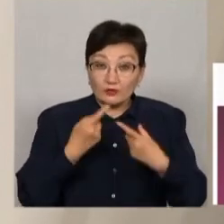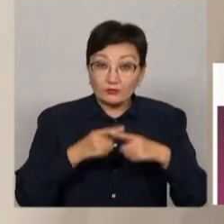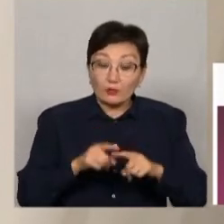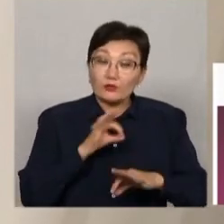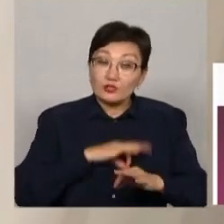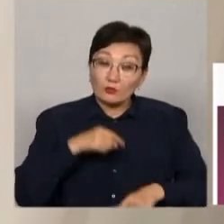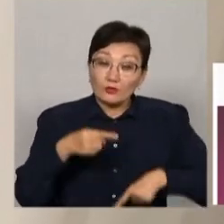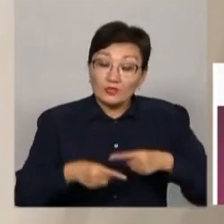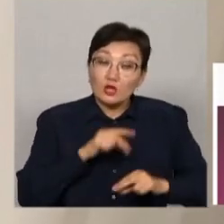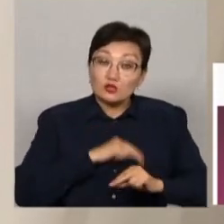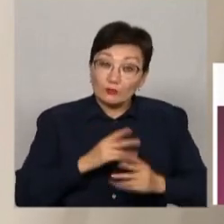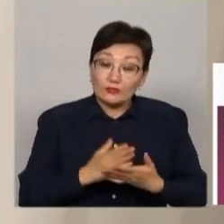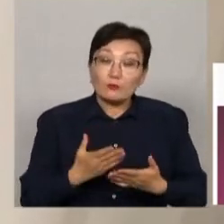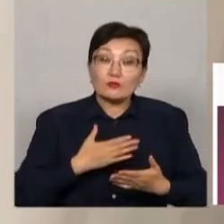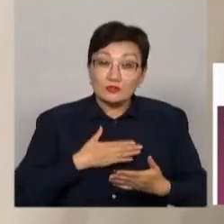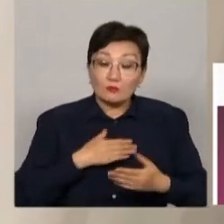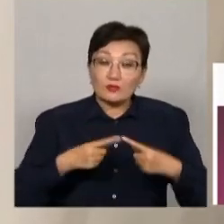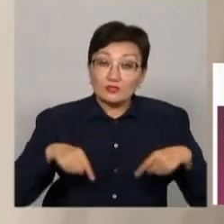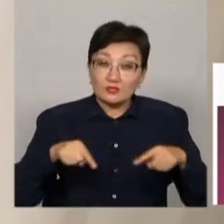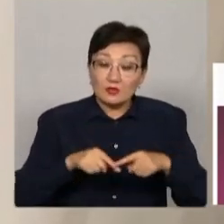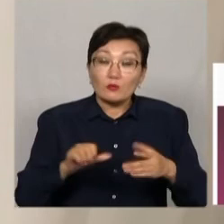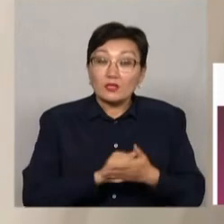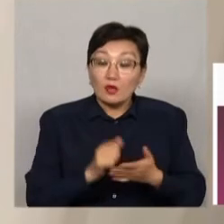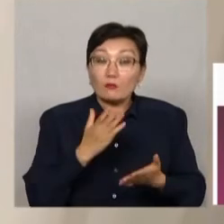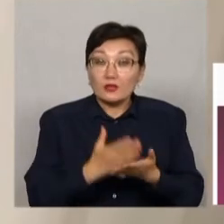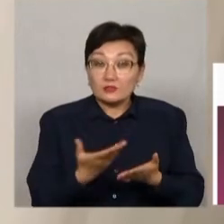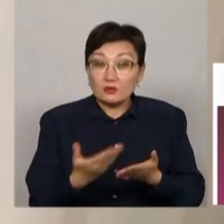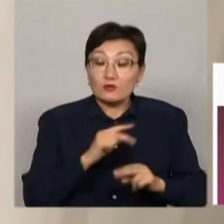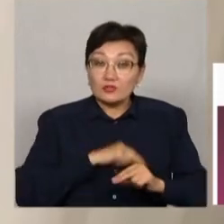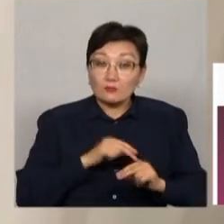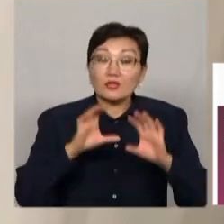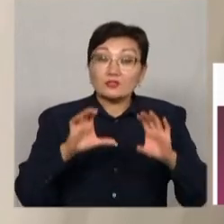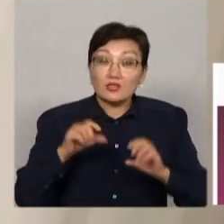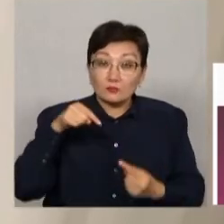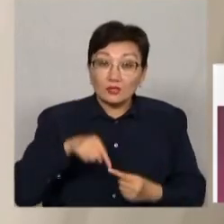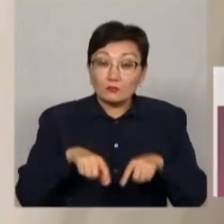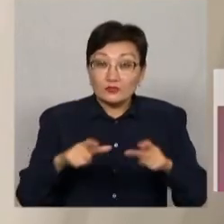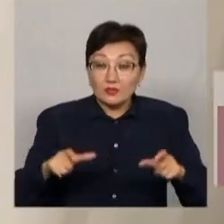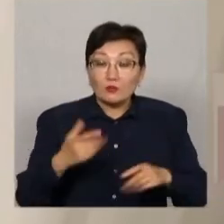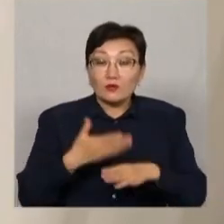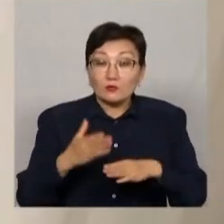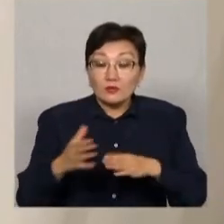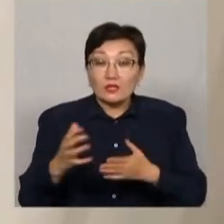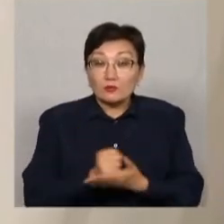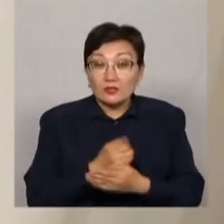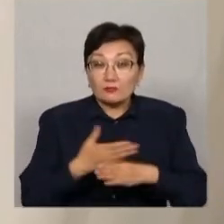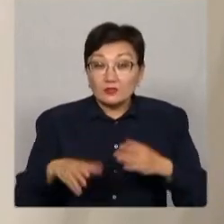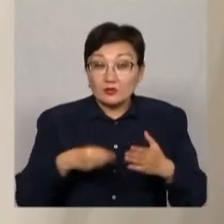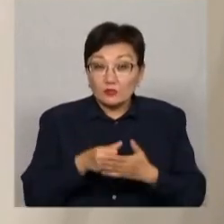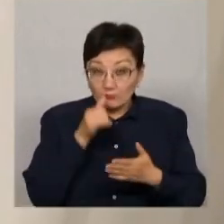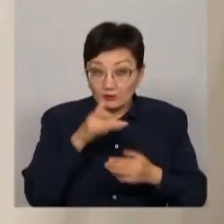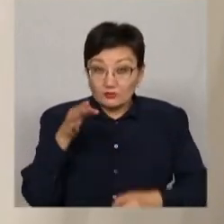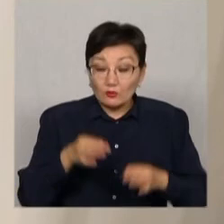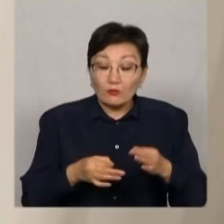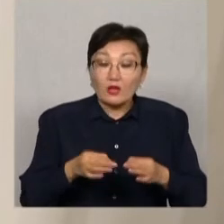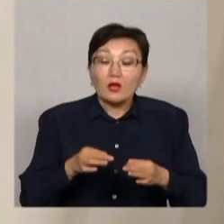қолдану арқылы жұмыс істеп жатыр. Бізде де ұйымдардың лицензиясы бар, олардың жұмысы заңда. Ал азаматтардың несие алып алған соң төлей алмай сотқа дейін